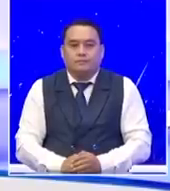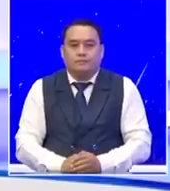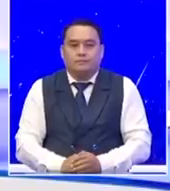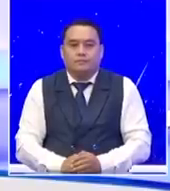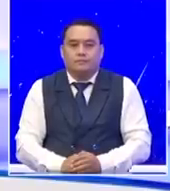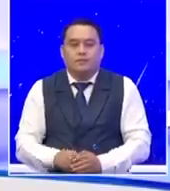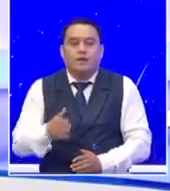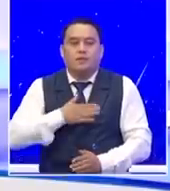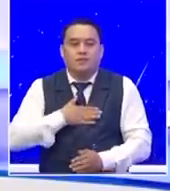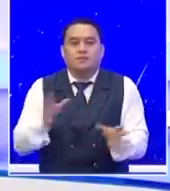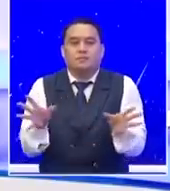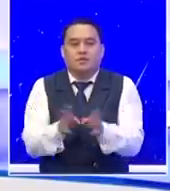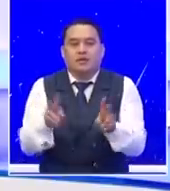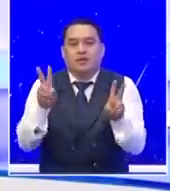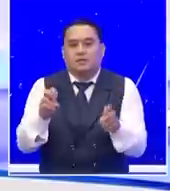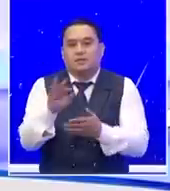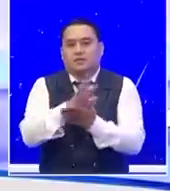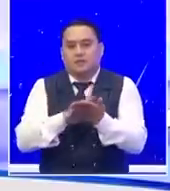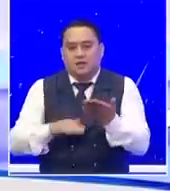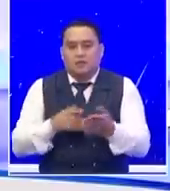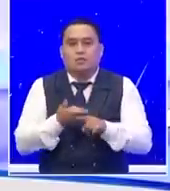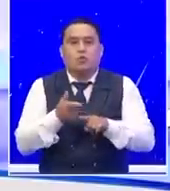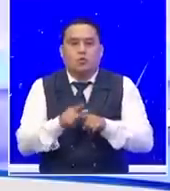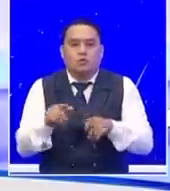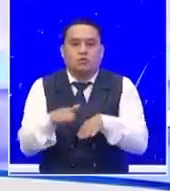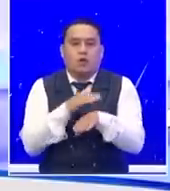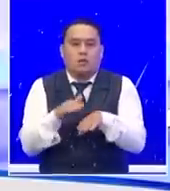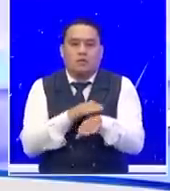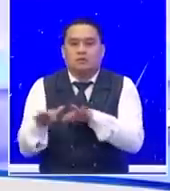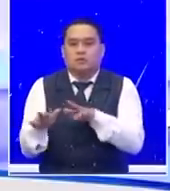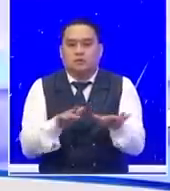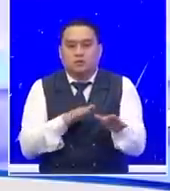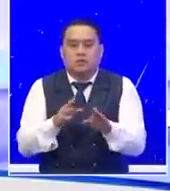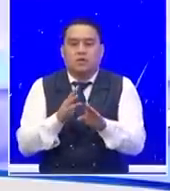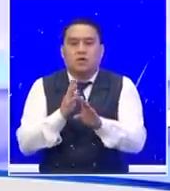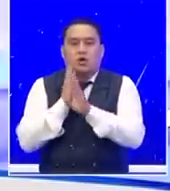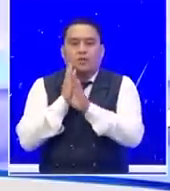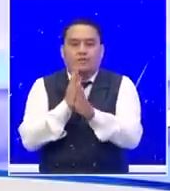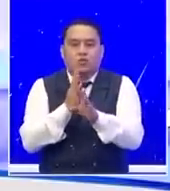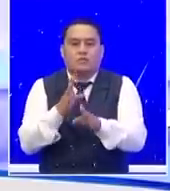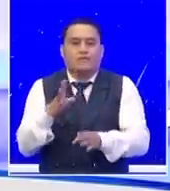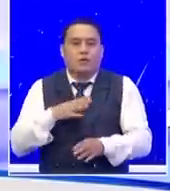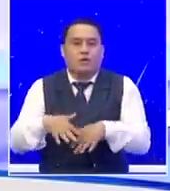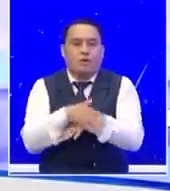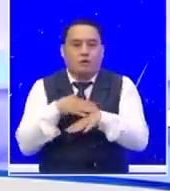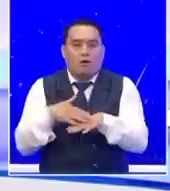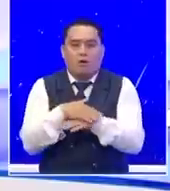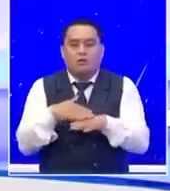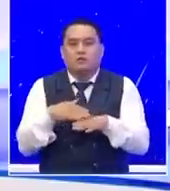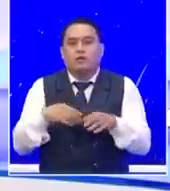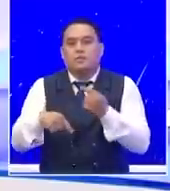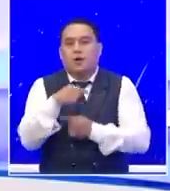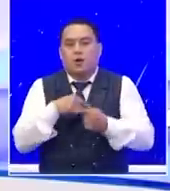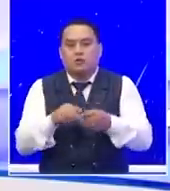Біз біргеміз акциясы әлі де жалғасып жатыр. Бұл жолы қайырымдылық шарасы керуен ретінде жолға шықты. Халық қоры мен жеке